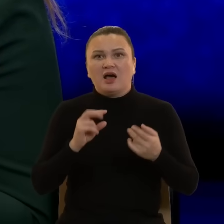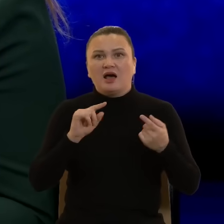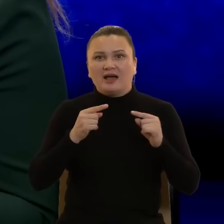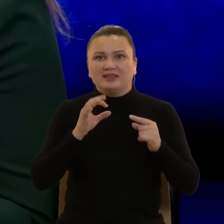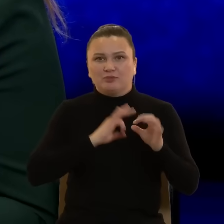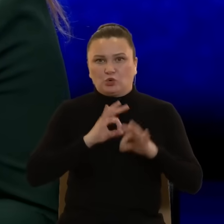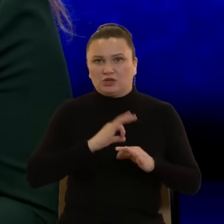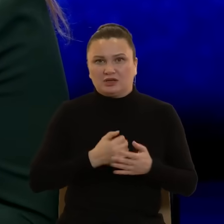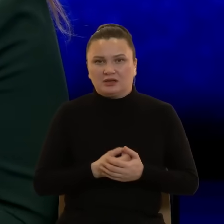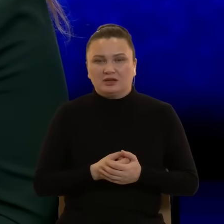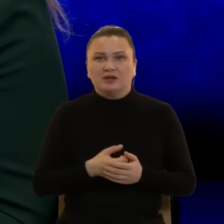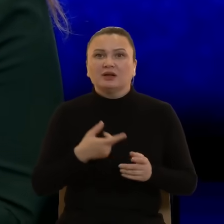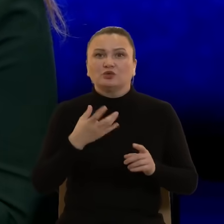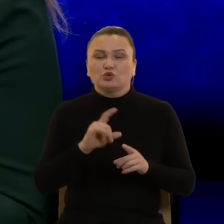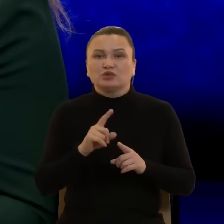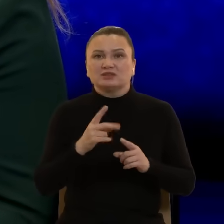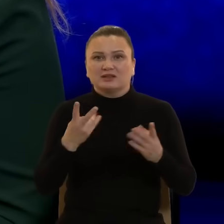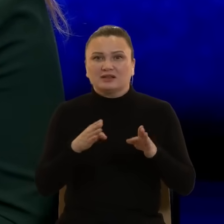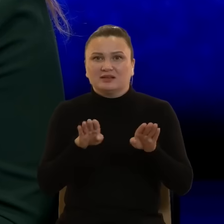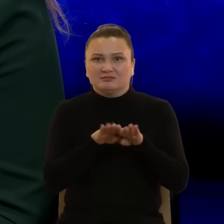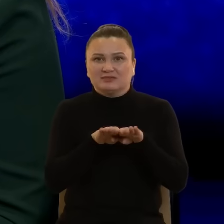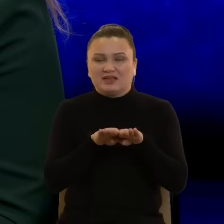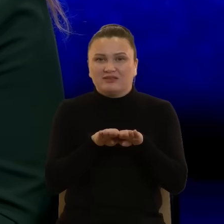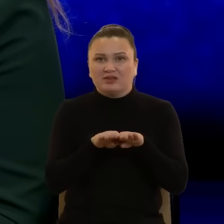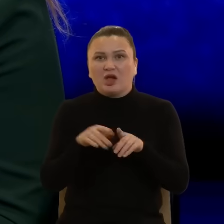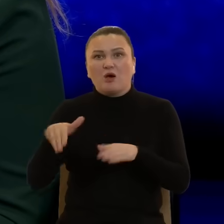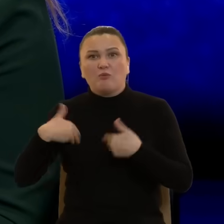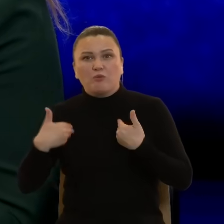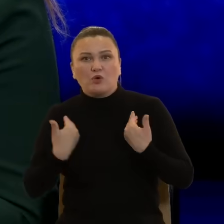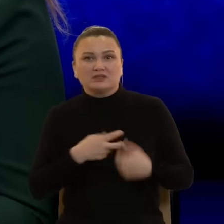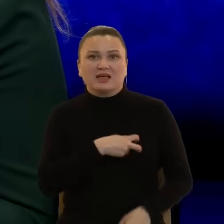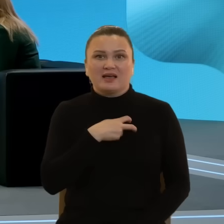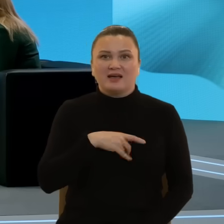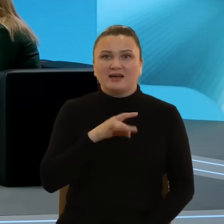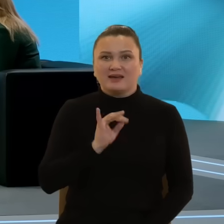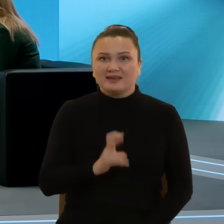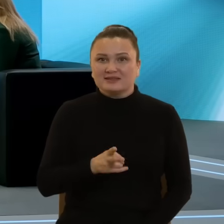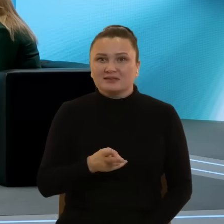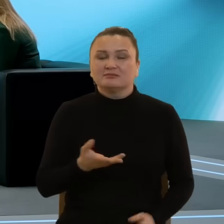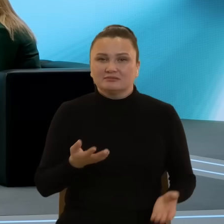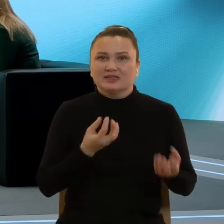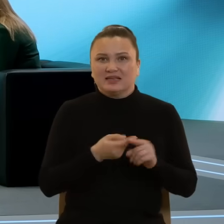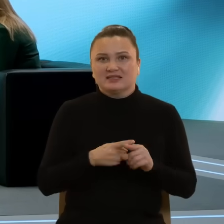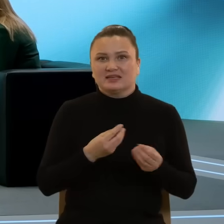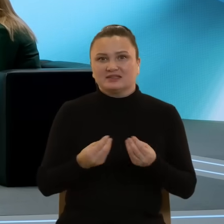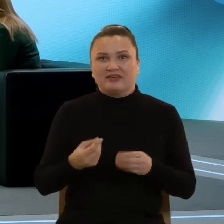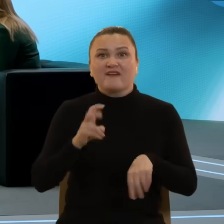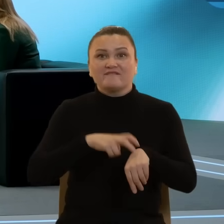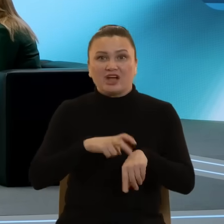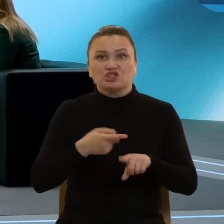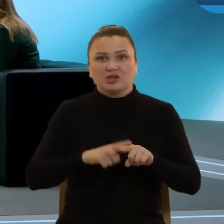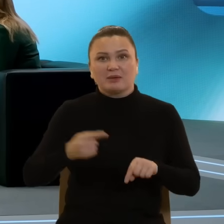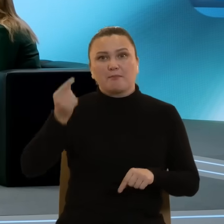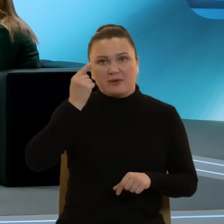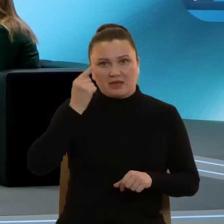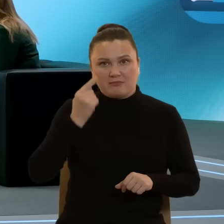это соотношение пользы и риска, оно абсолютно необходимо, и мне кажется, Врачи это понимают, наша задача